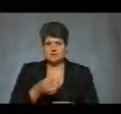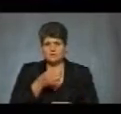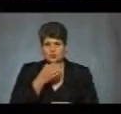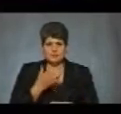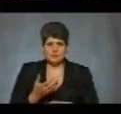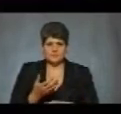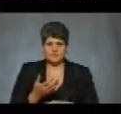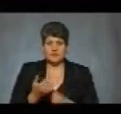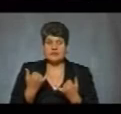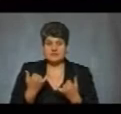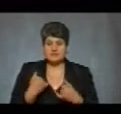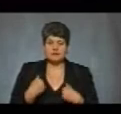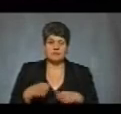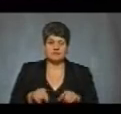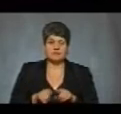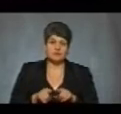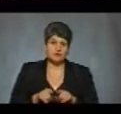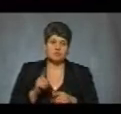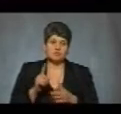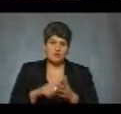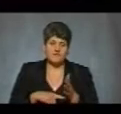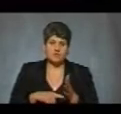І зараз я теж сподіваюся, що